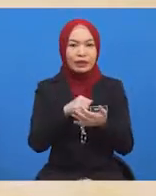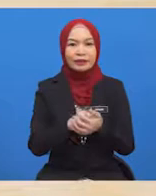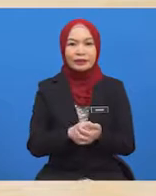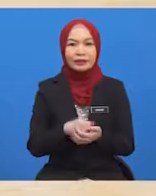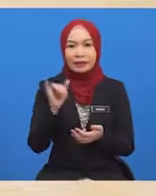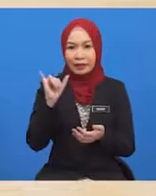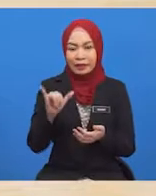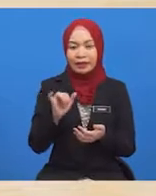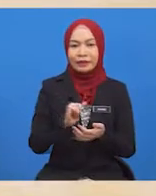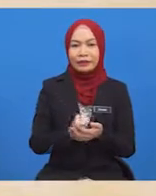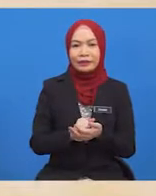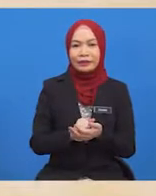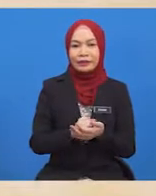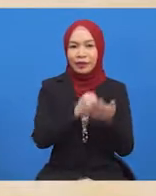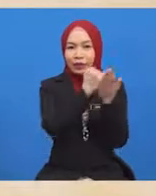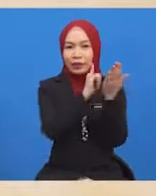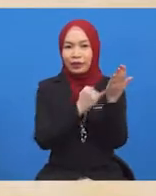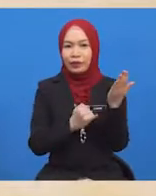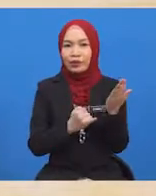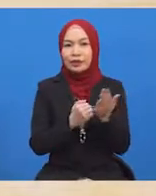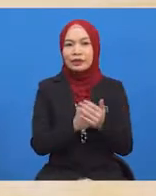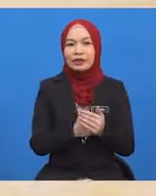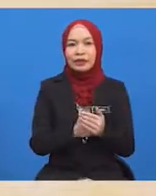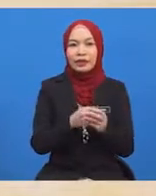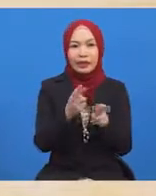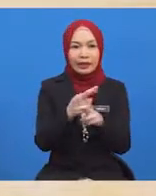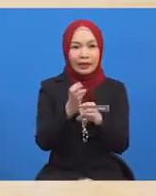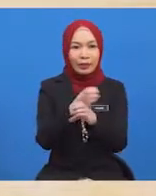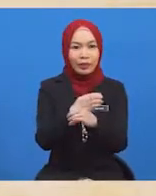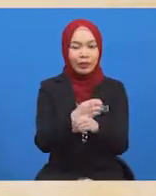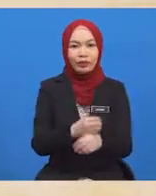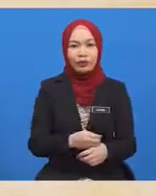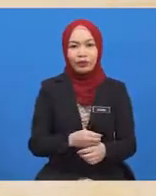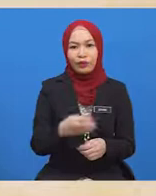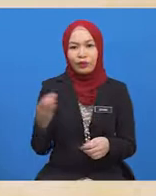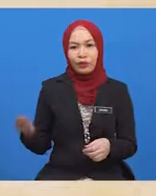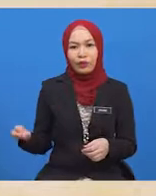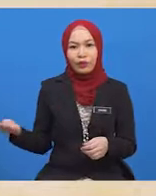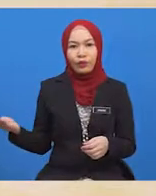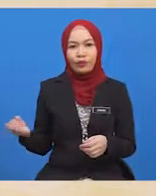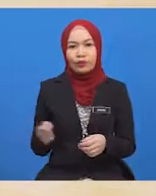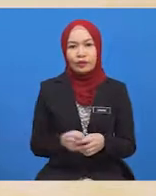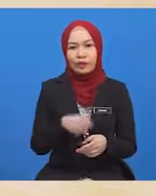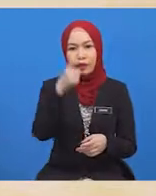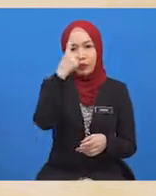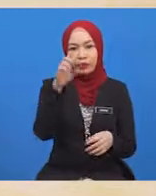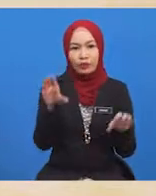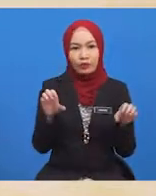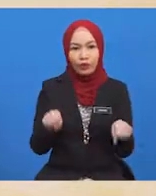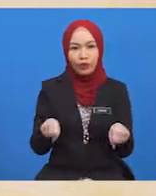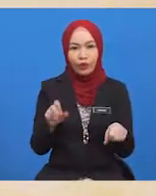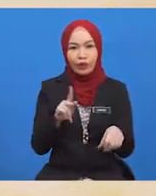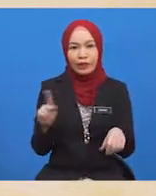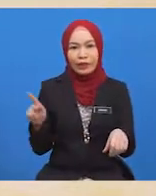Ya, murid-murid. Lukisan pelan dan dongakan suatu objek membolehkan bentuk sebenar